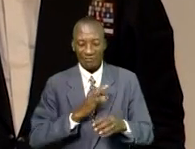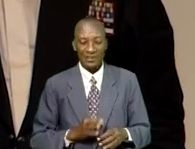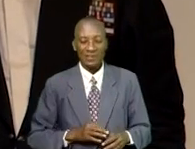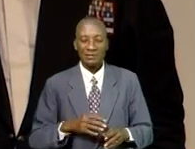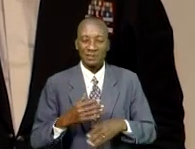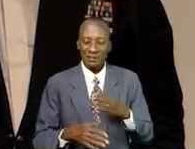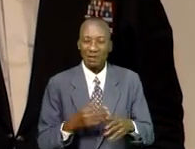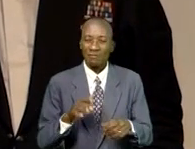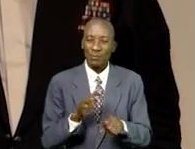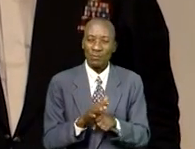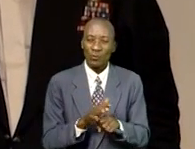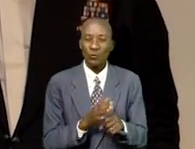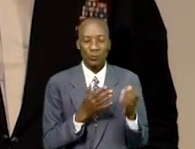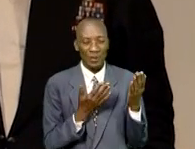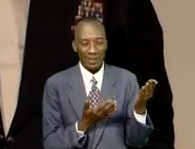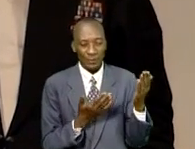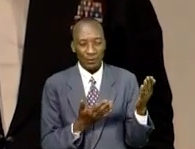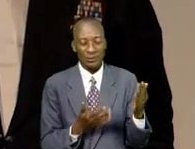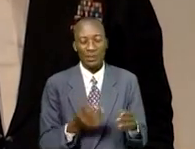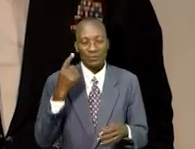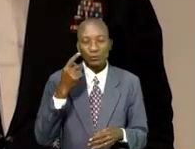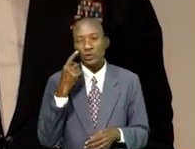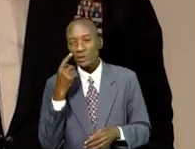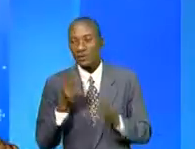à travers les actions de son gouvernement.